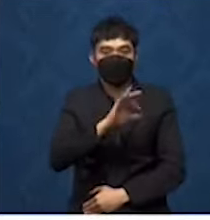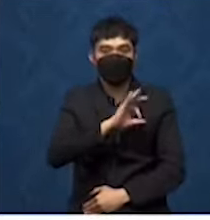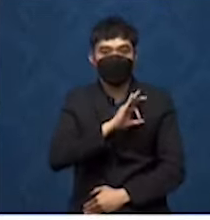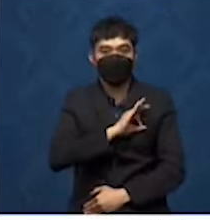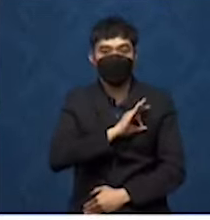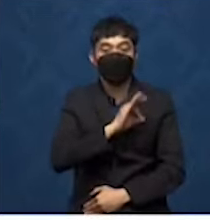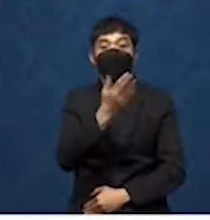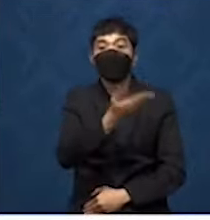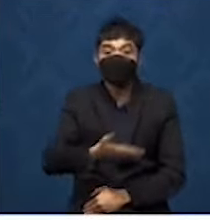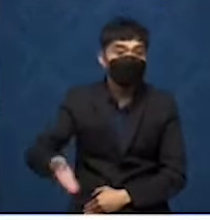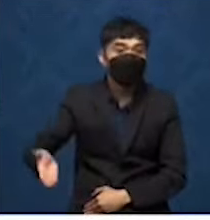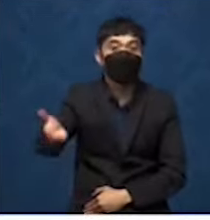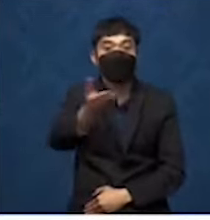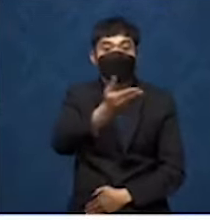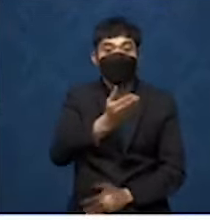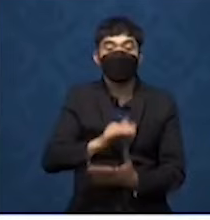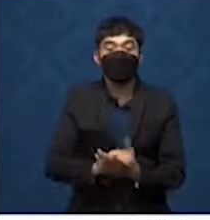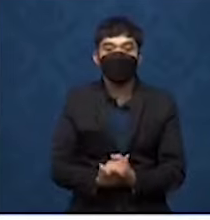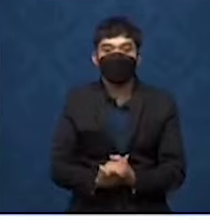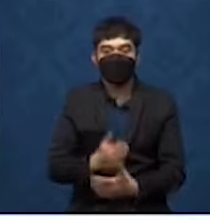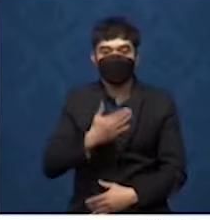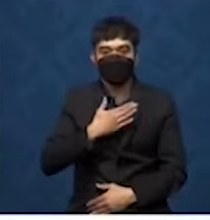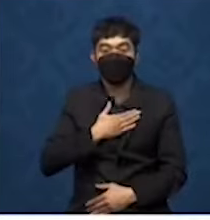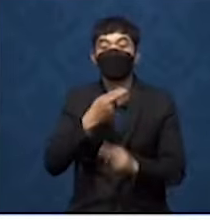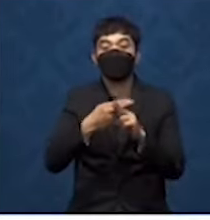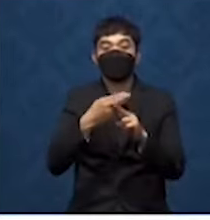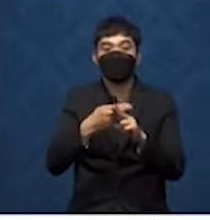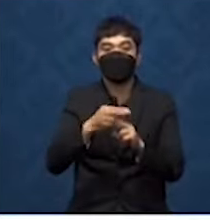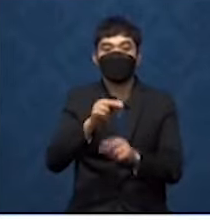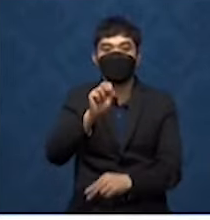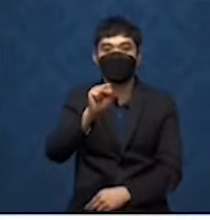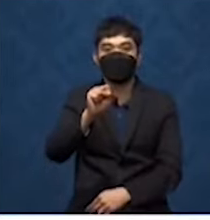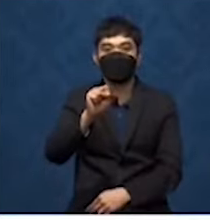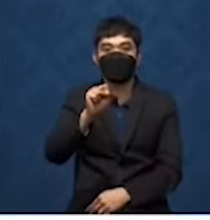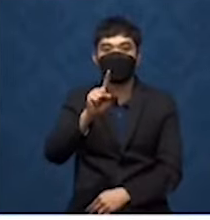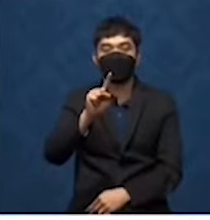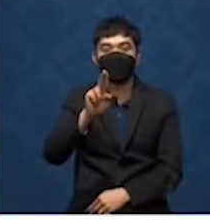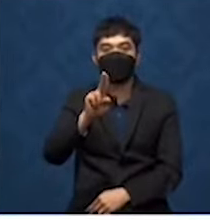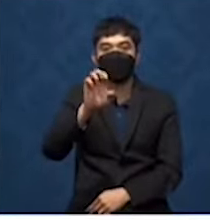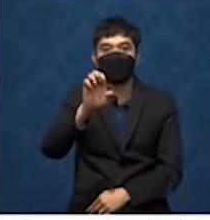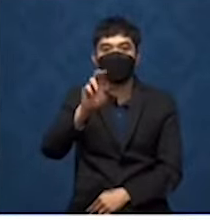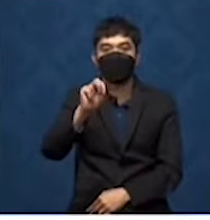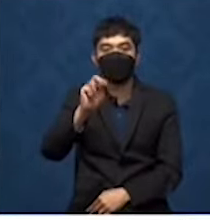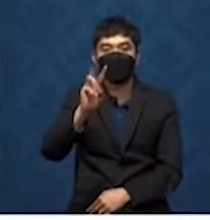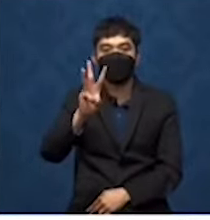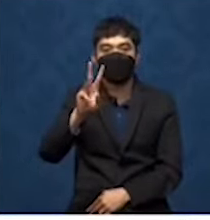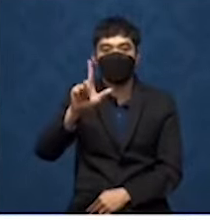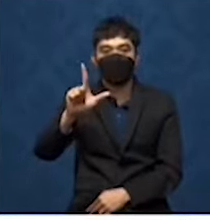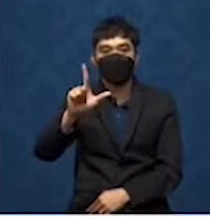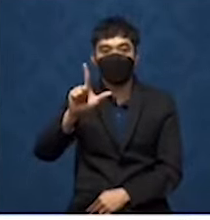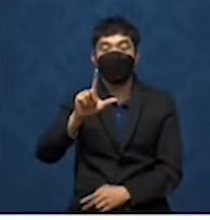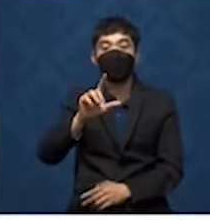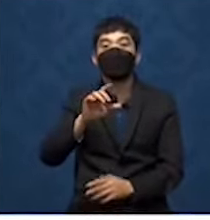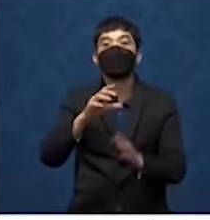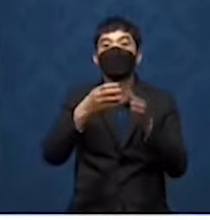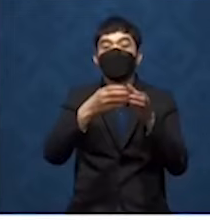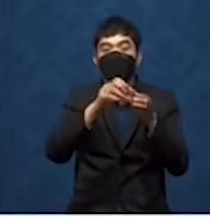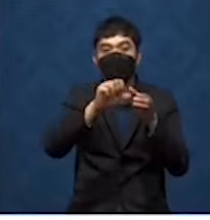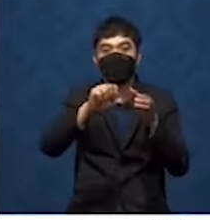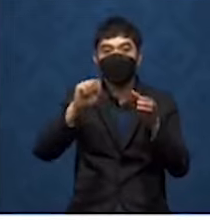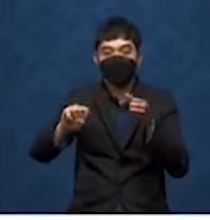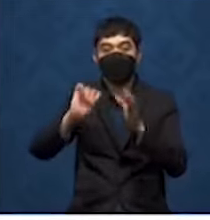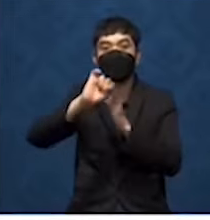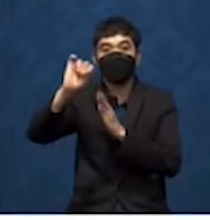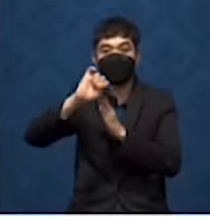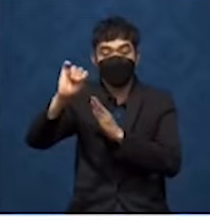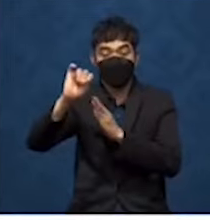ทุกท่านเจ้าข้าเจ้านางสาวสีนวลบุญลือสมาชิกสภาผู้แทนราษฎรเชียงใหม่เขต8พรรคภูมิใจไทยน